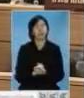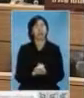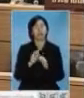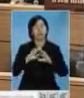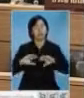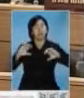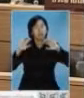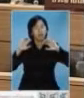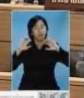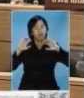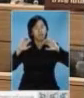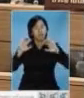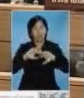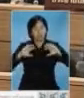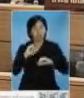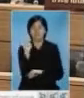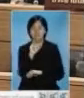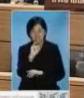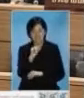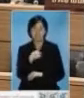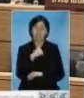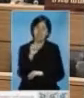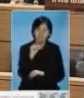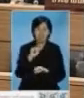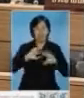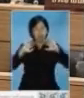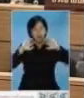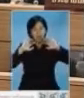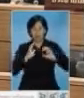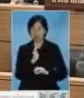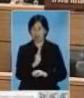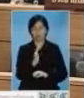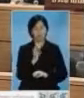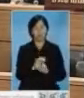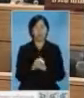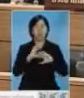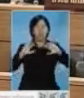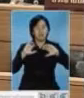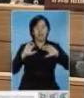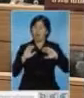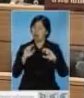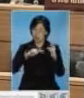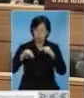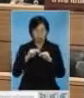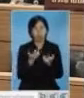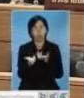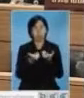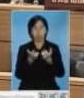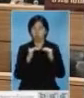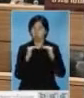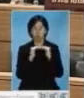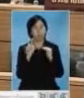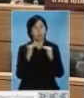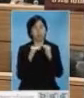าลที่จิตใจสกปรกหรือรัฐบาลที่ไม่มีความเป็นกลางรัฐบาลที่ไม่รักษาธรรมาภิบาลรัฐบาล